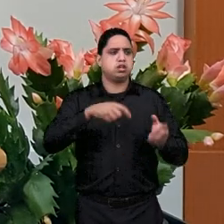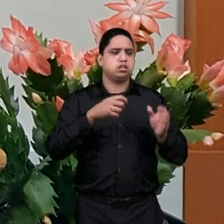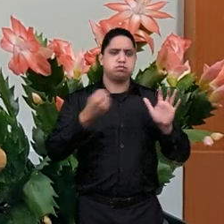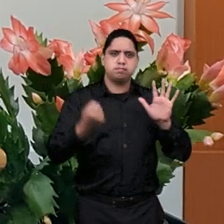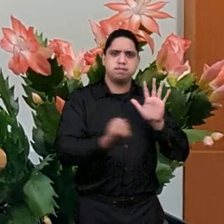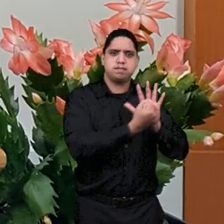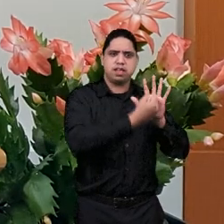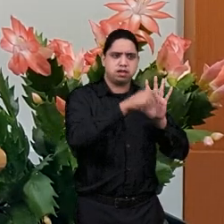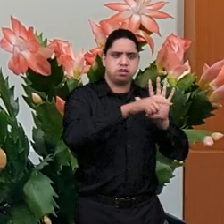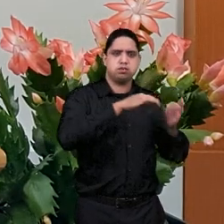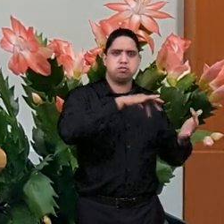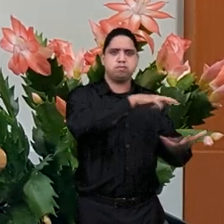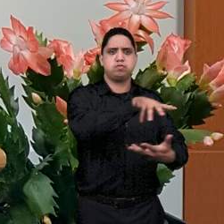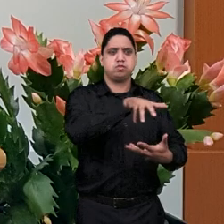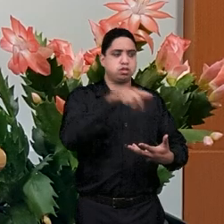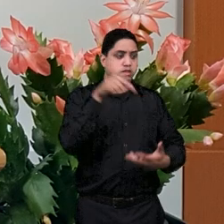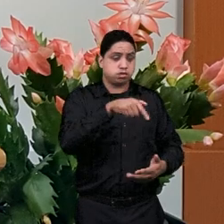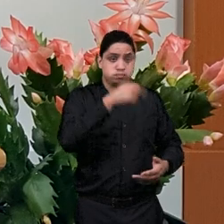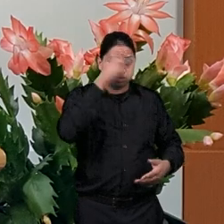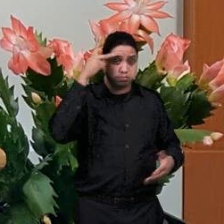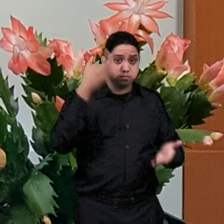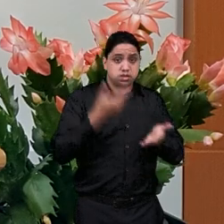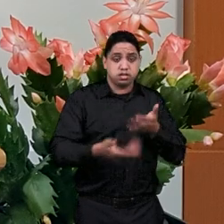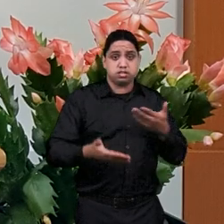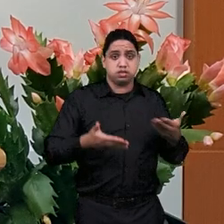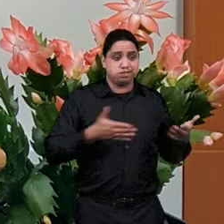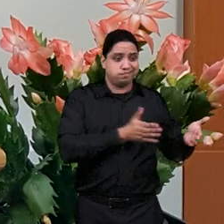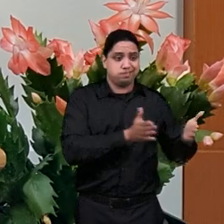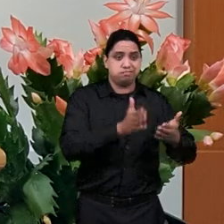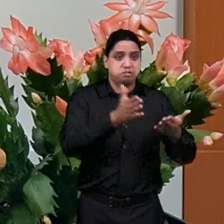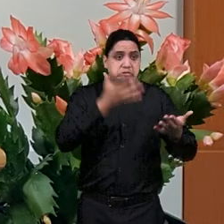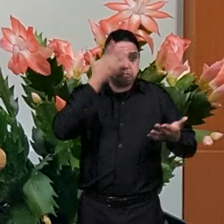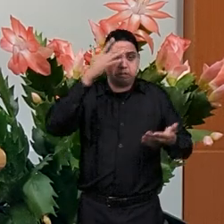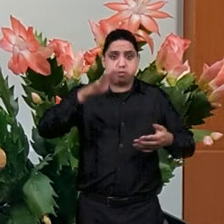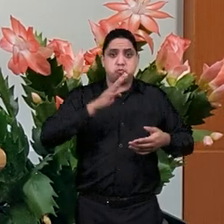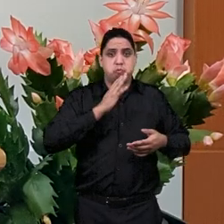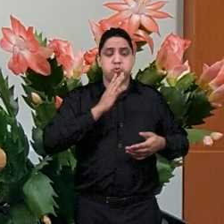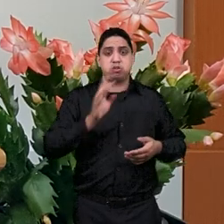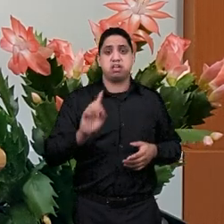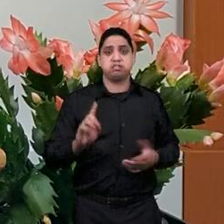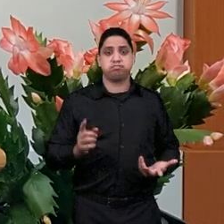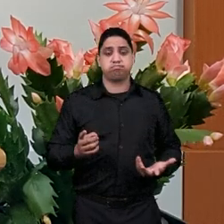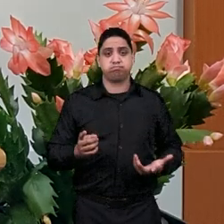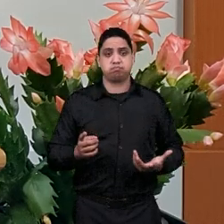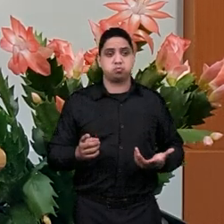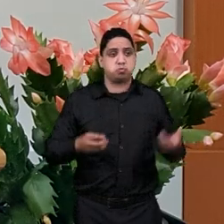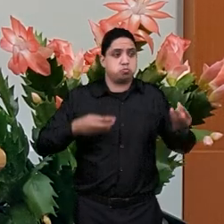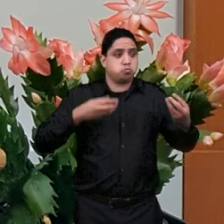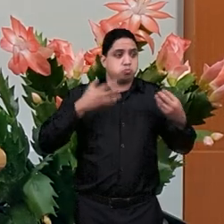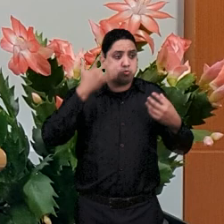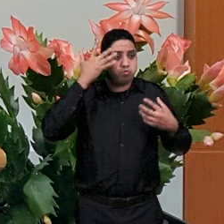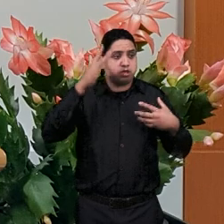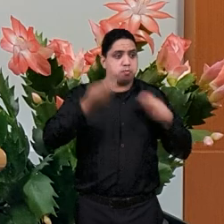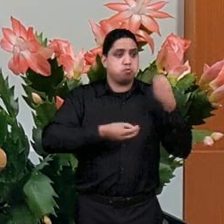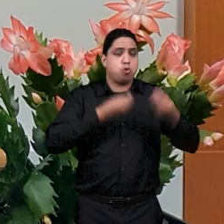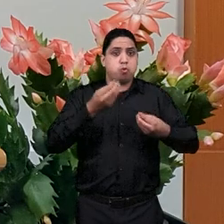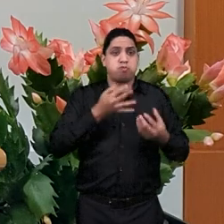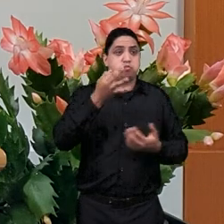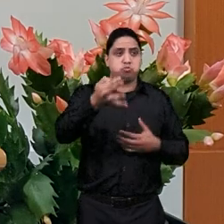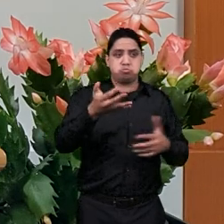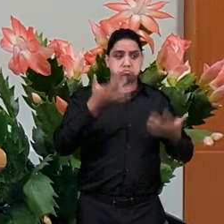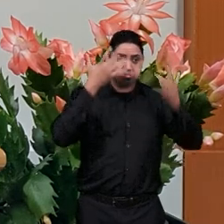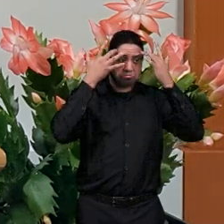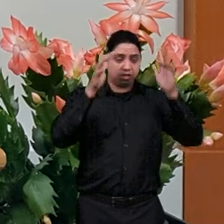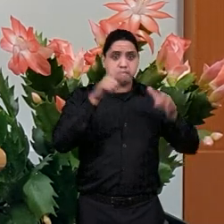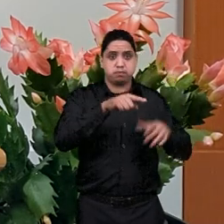la direction et ne sait pas vers où il va. Nous sommes sûrs parce que la parole nous